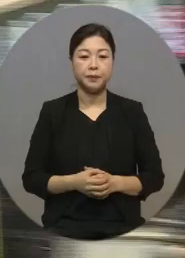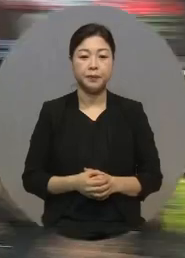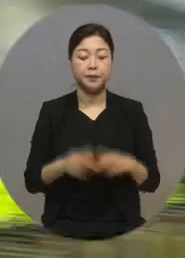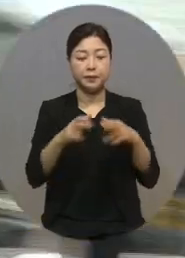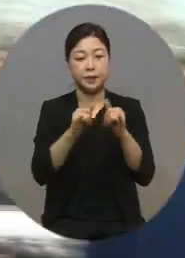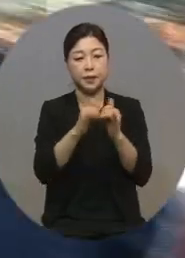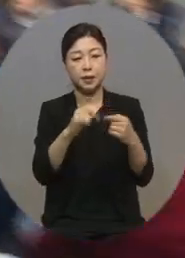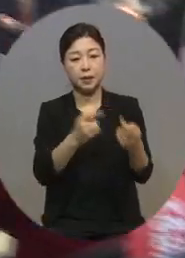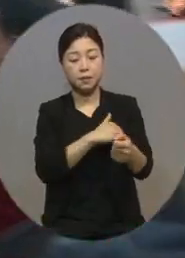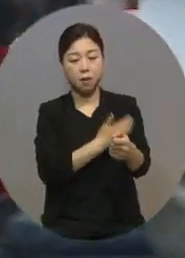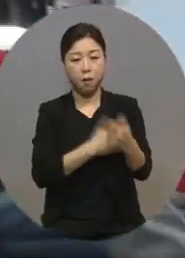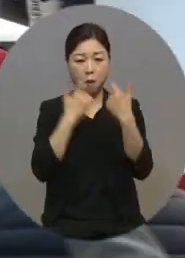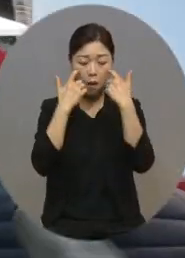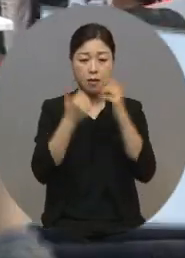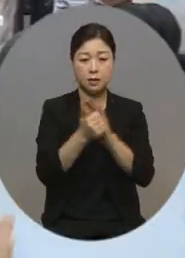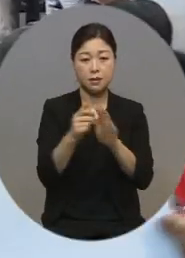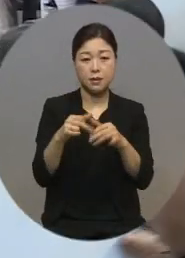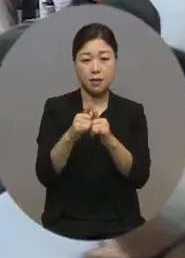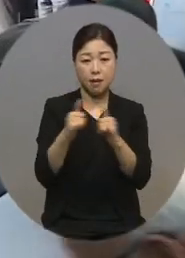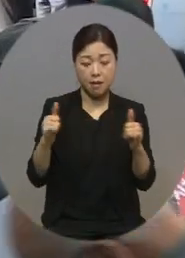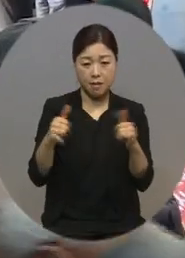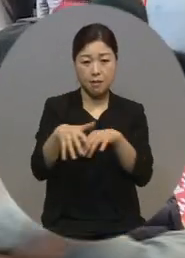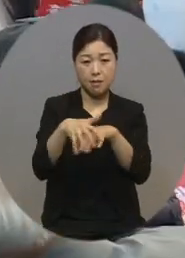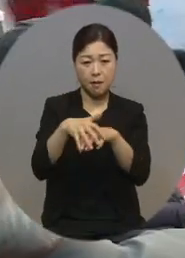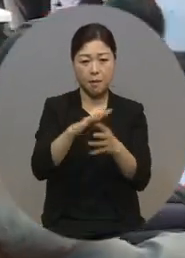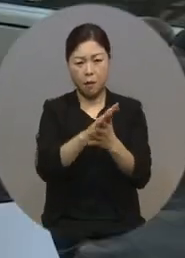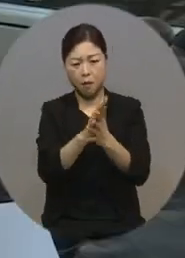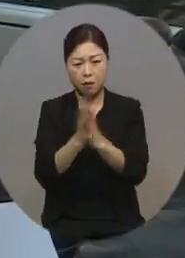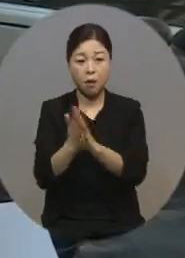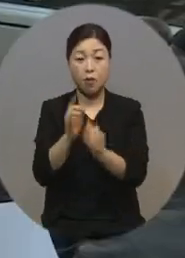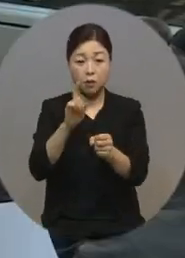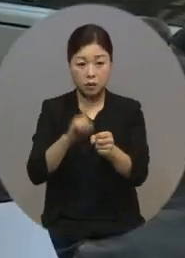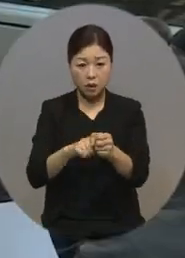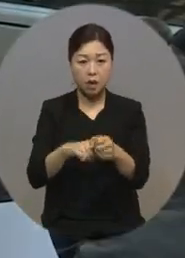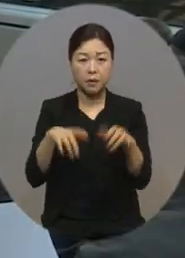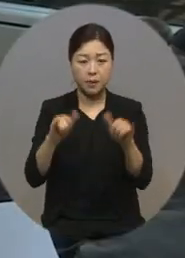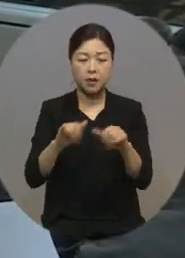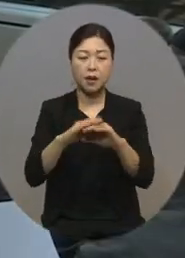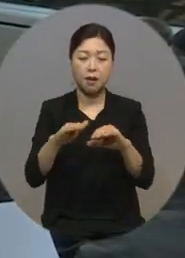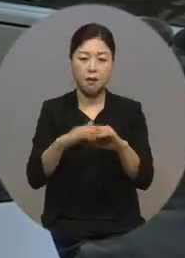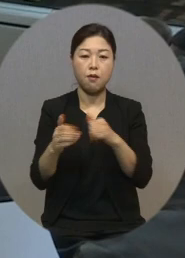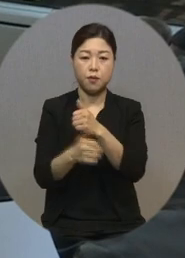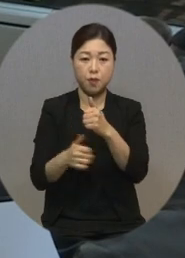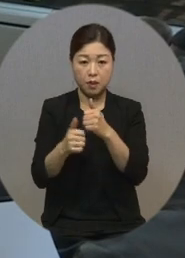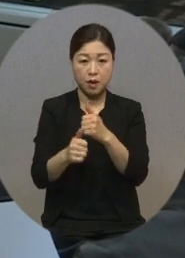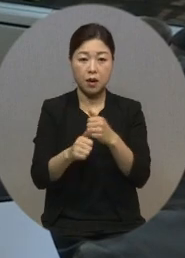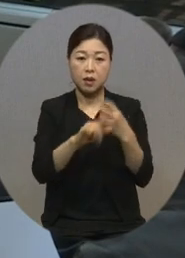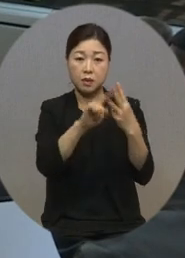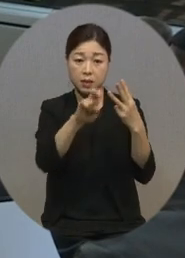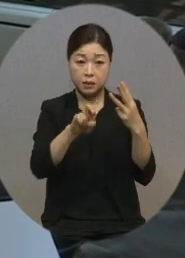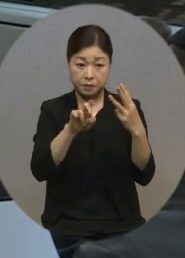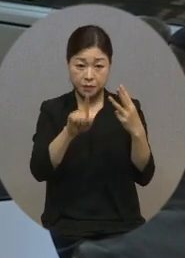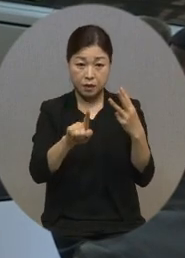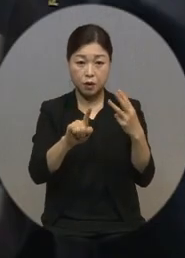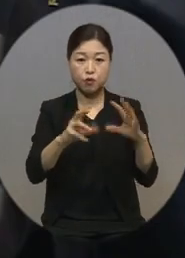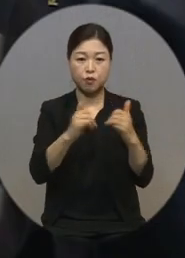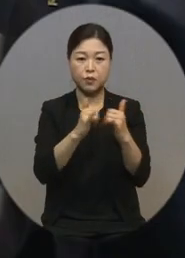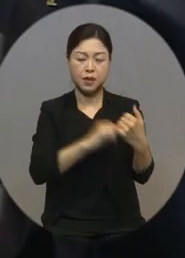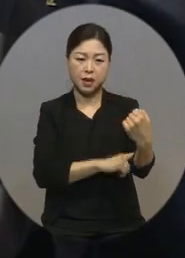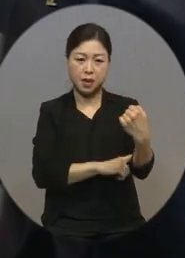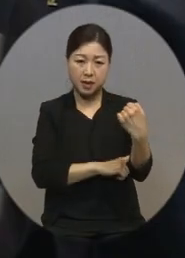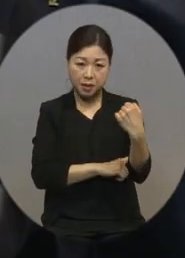장애인 참정권 보장과 장애계 혁신을 위한 비상대책위원회가 3월 21일 국민의힘 여의도 당사 앞에서